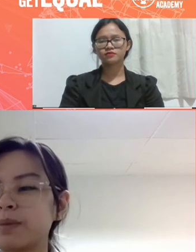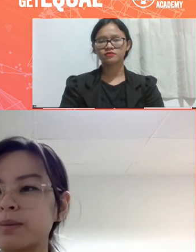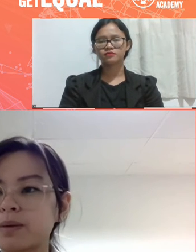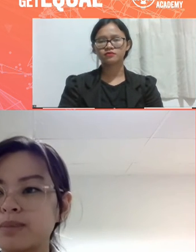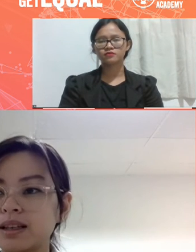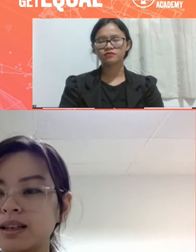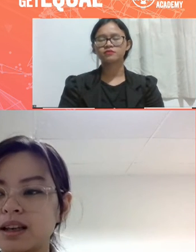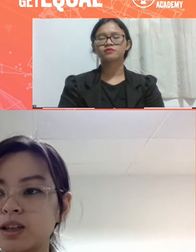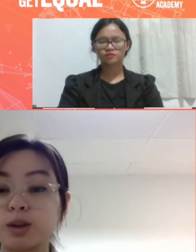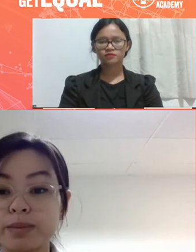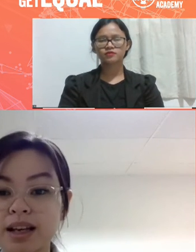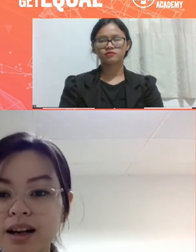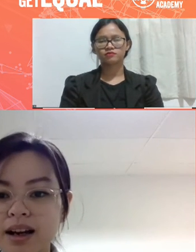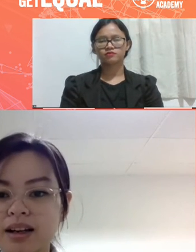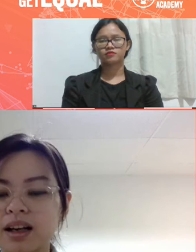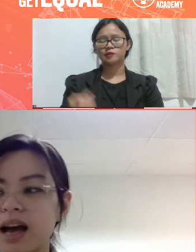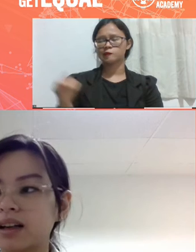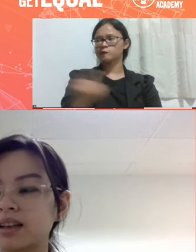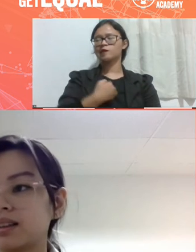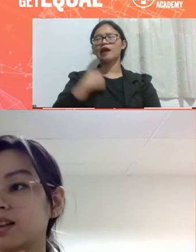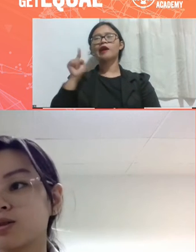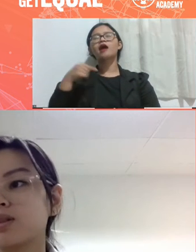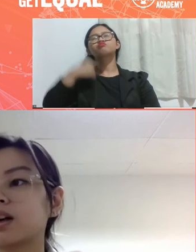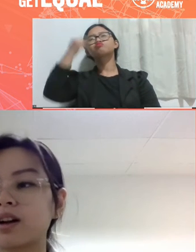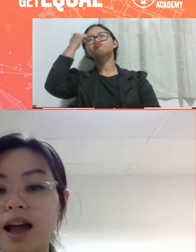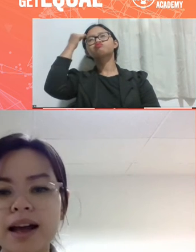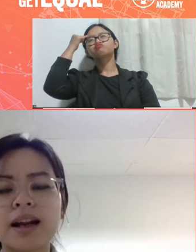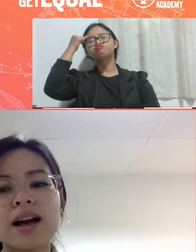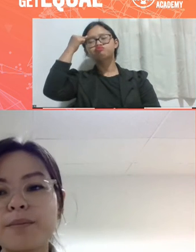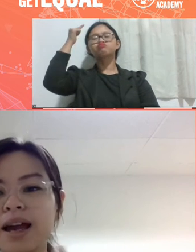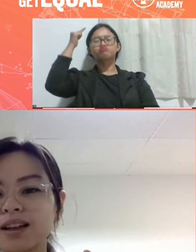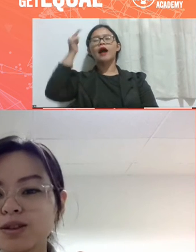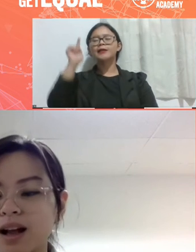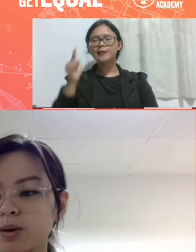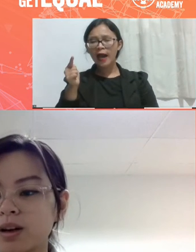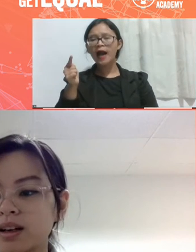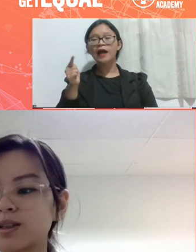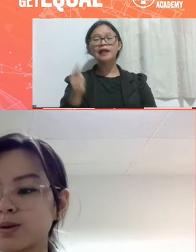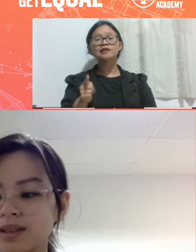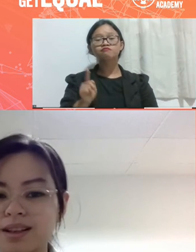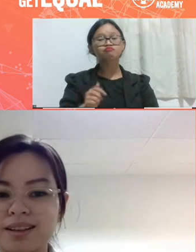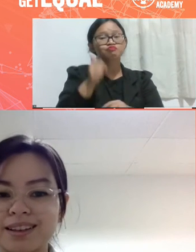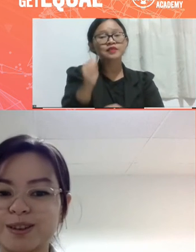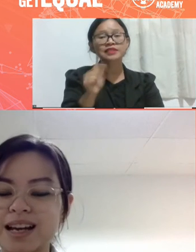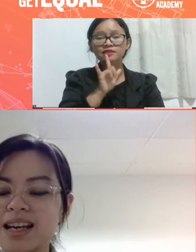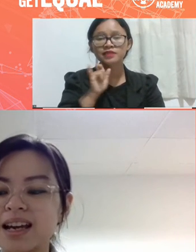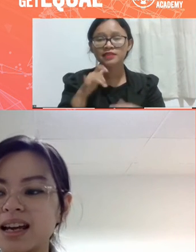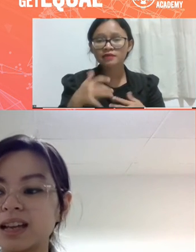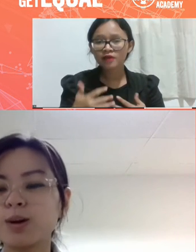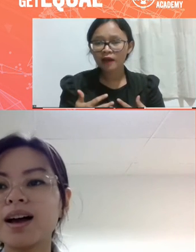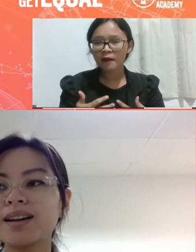ketika kita memang memiliki suatu pikiran dan lain, baiknya tuh selalu gitu.